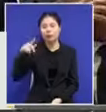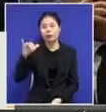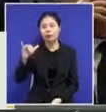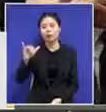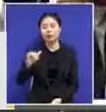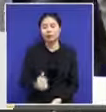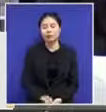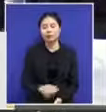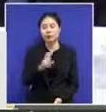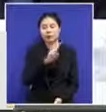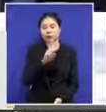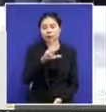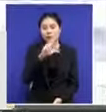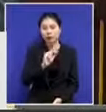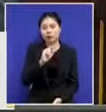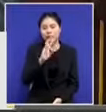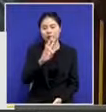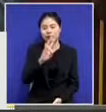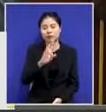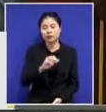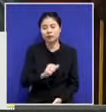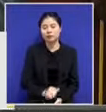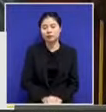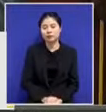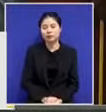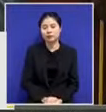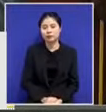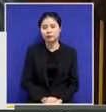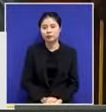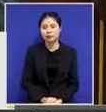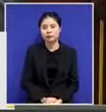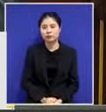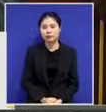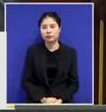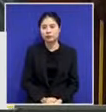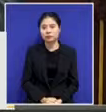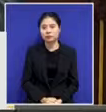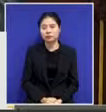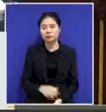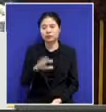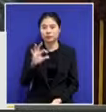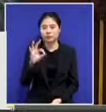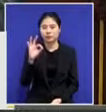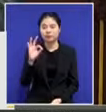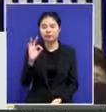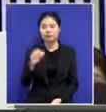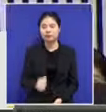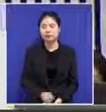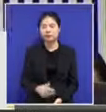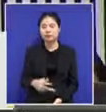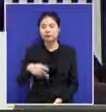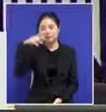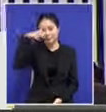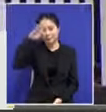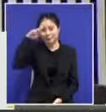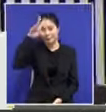าครับ 237นายธันวาลินสุขพิสิทธิ ์ธนาธ